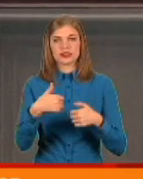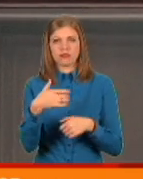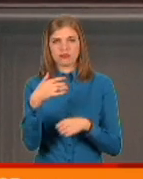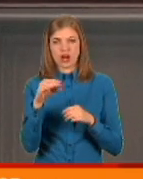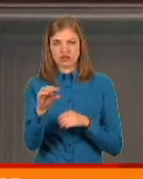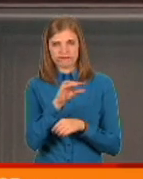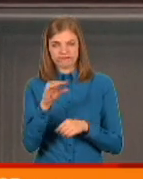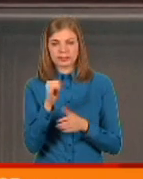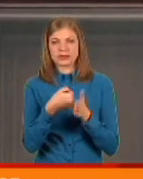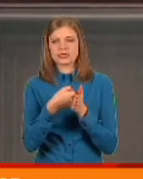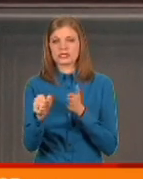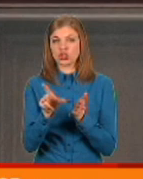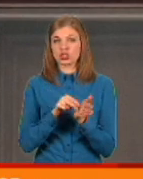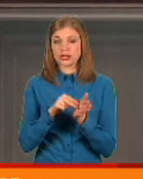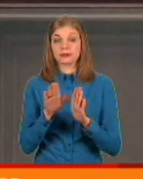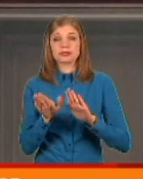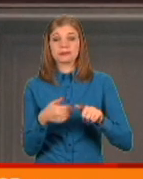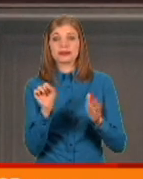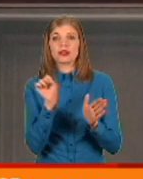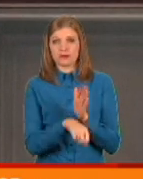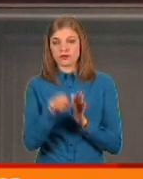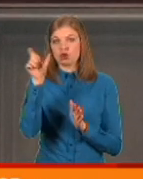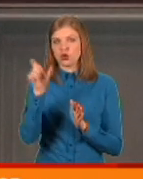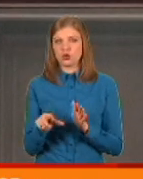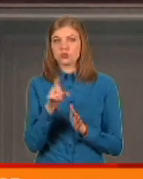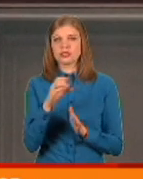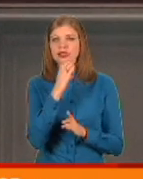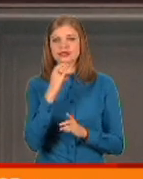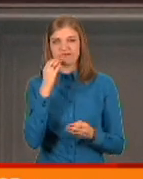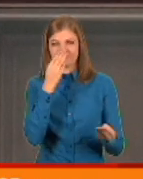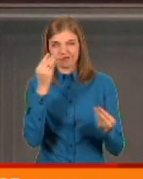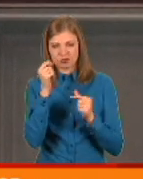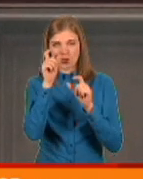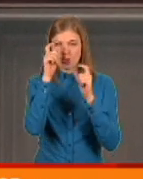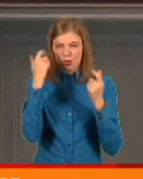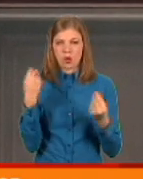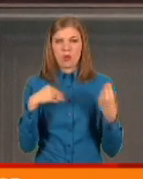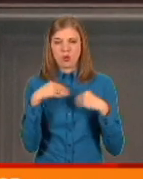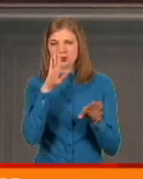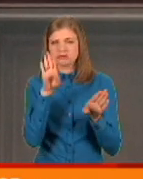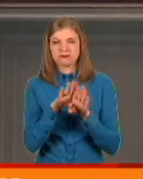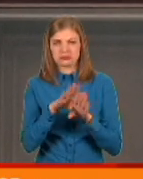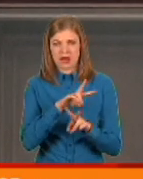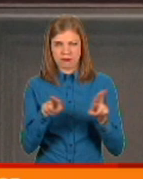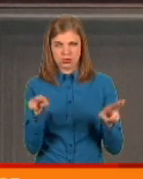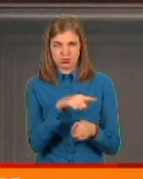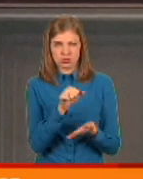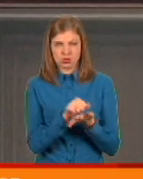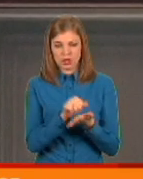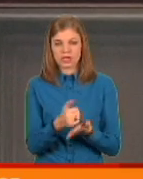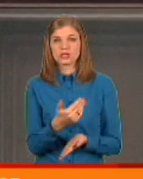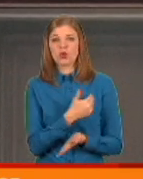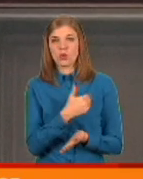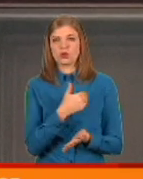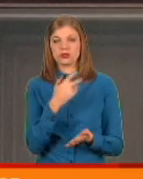диски, стерши записи. Після вбивства людина з накладною бородою в окулярах і одязі, що на гадує вбрання журналіста,